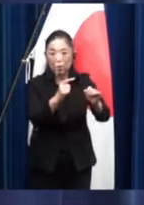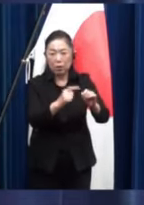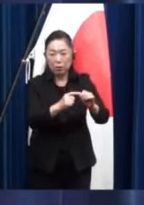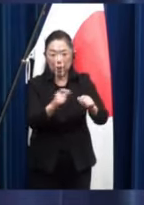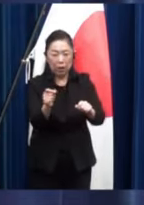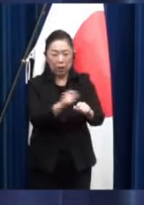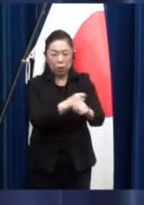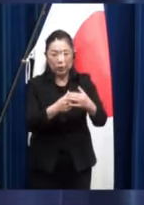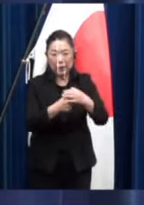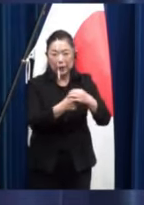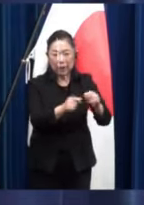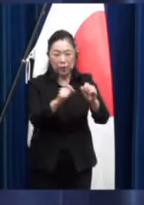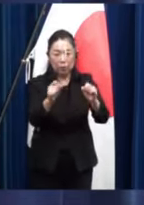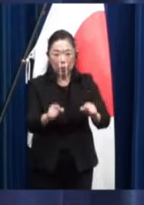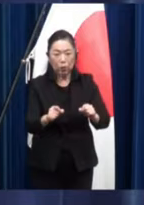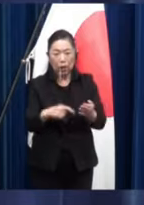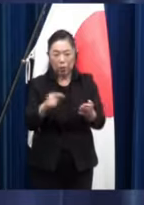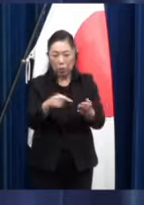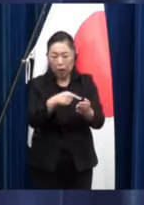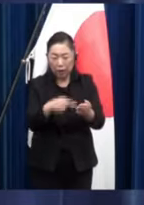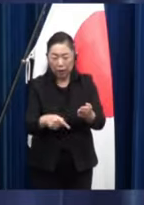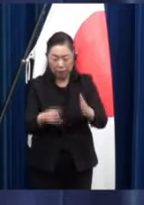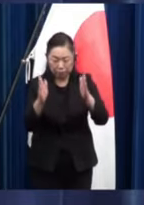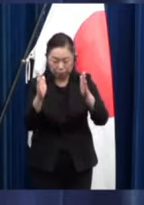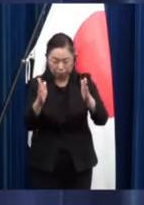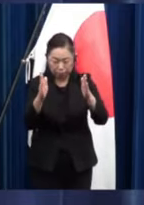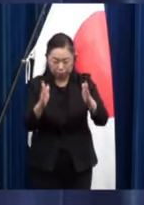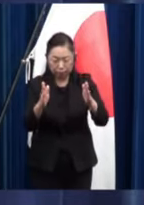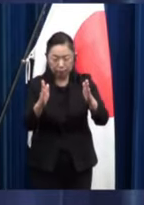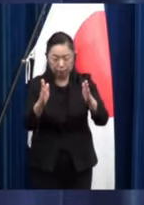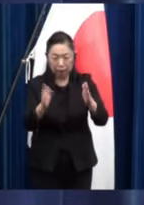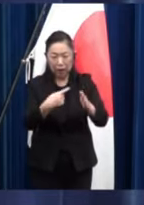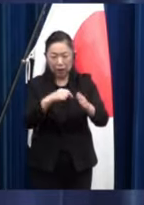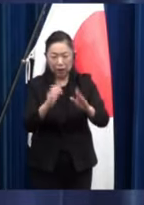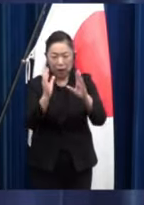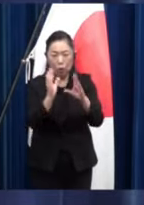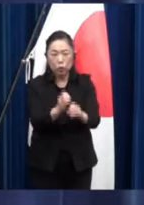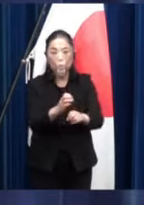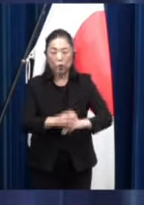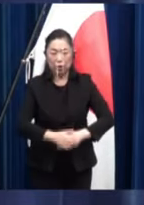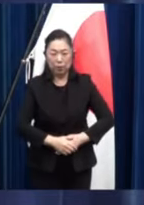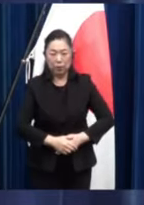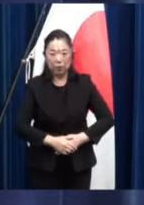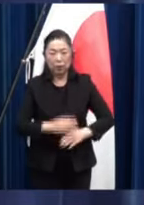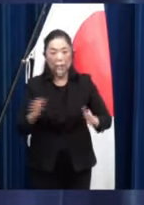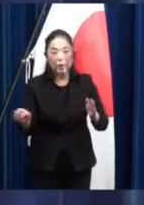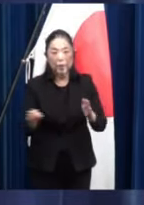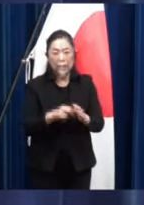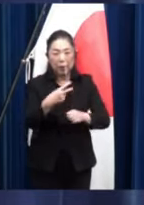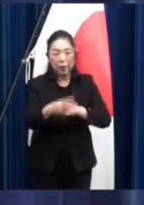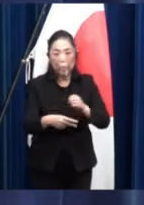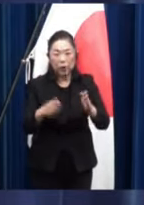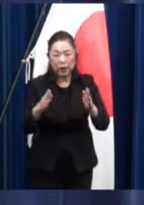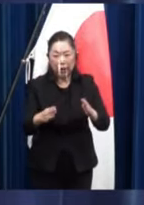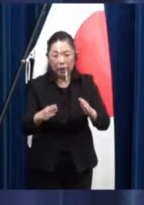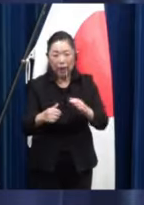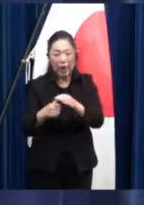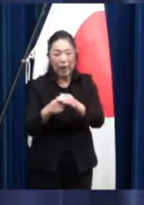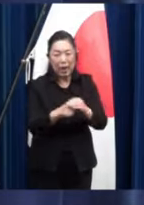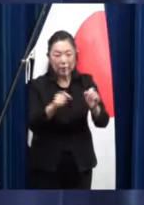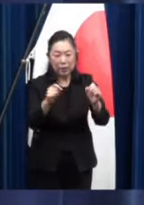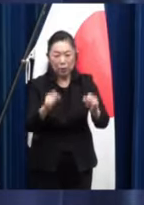問題の解決に全力を傾けます。この2年間拉致問題担当大臣を兼